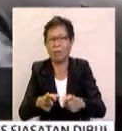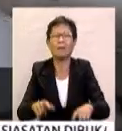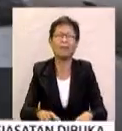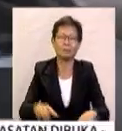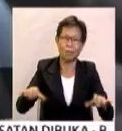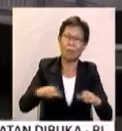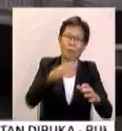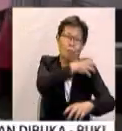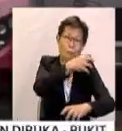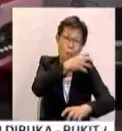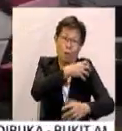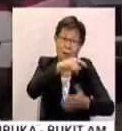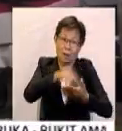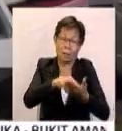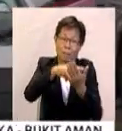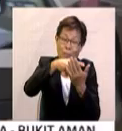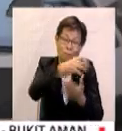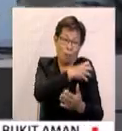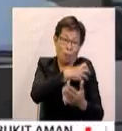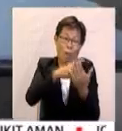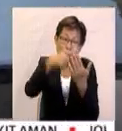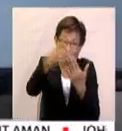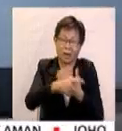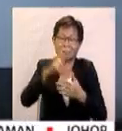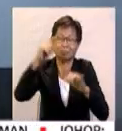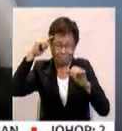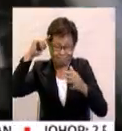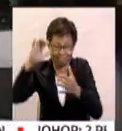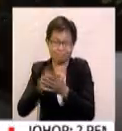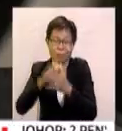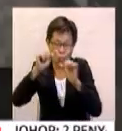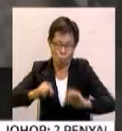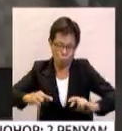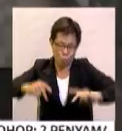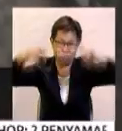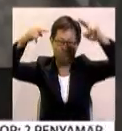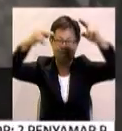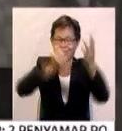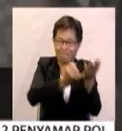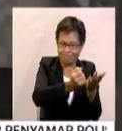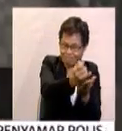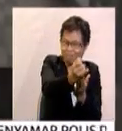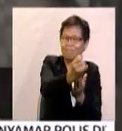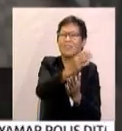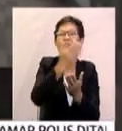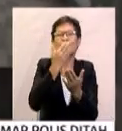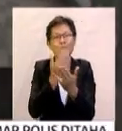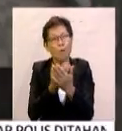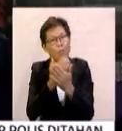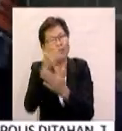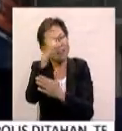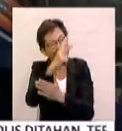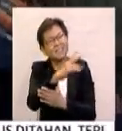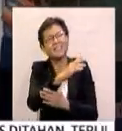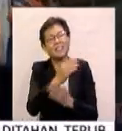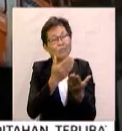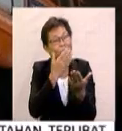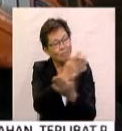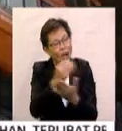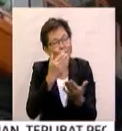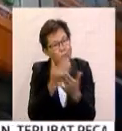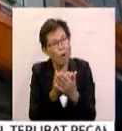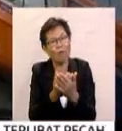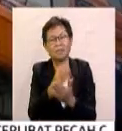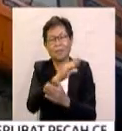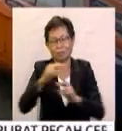Pelaksanaan dan penguatkuasaan inisiatif itu diyakini mampu meningkatkan tahap ketelusan dan integriti kerajaan sekaligus